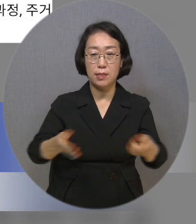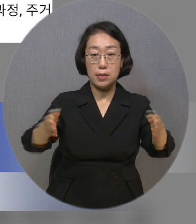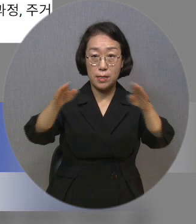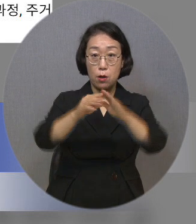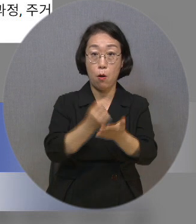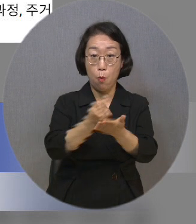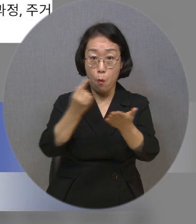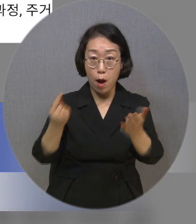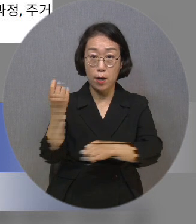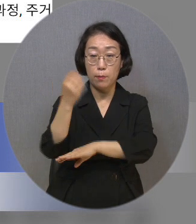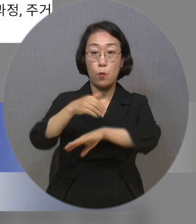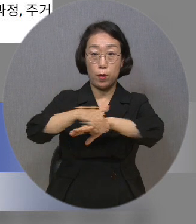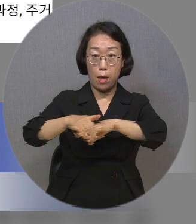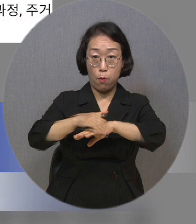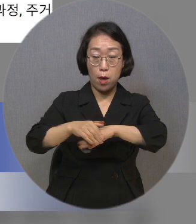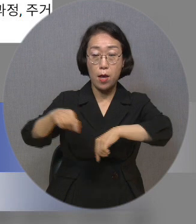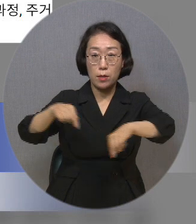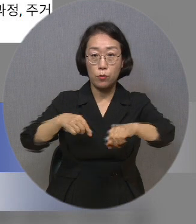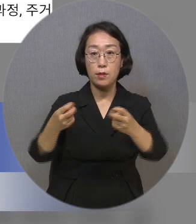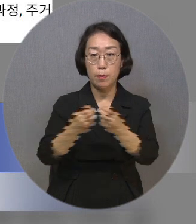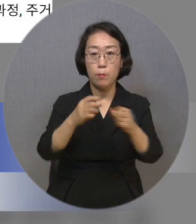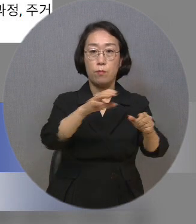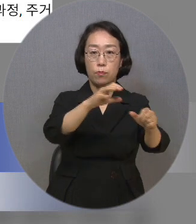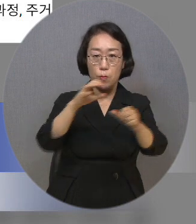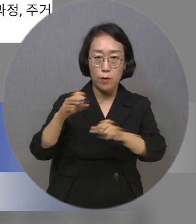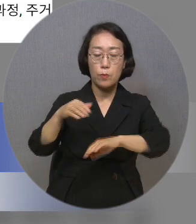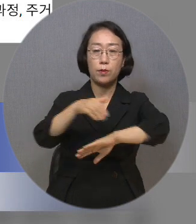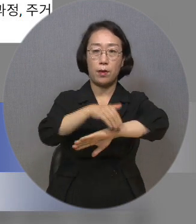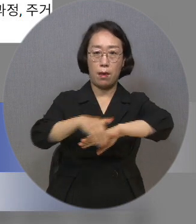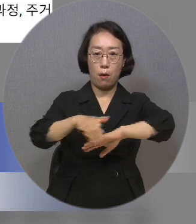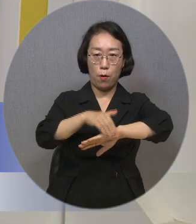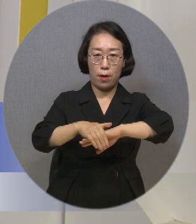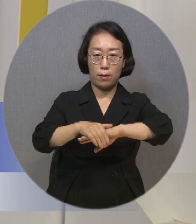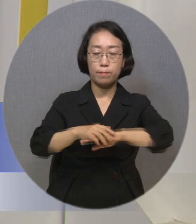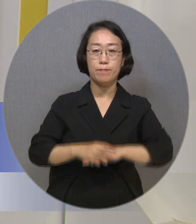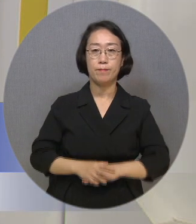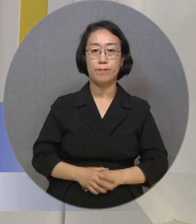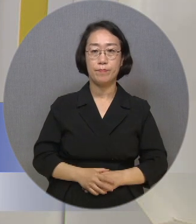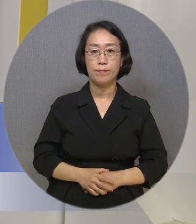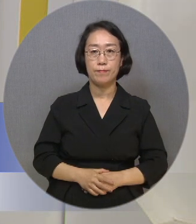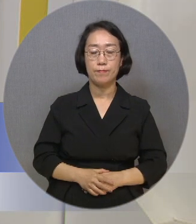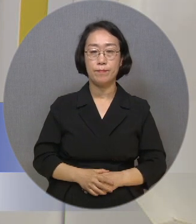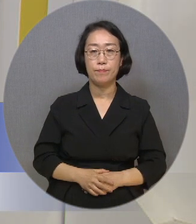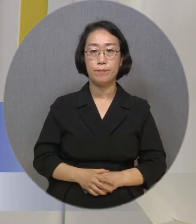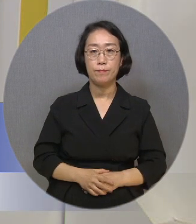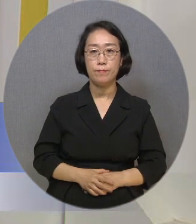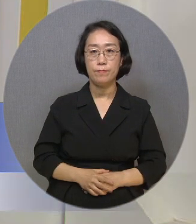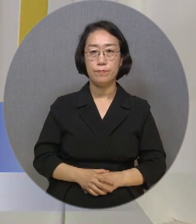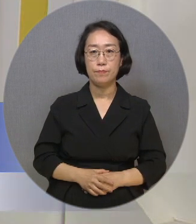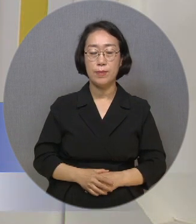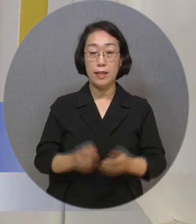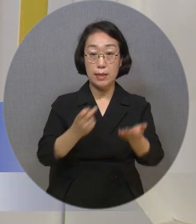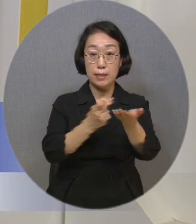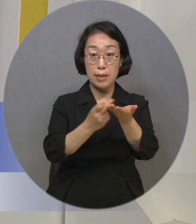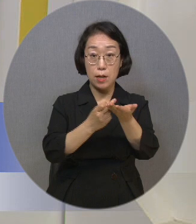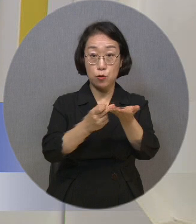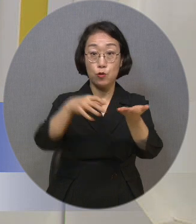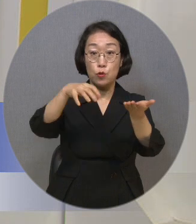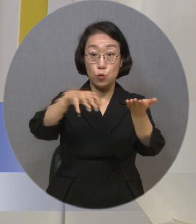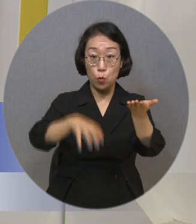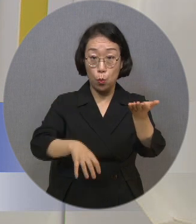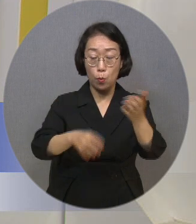탈시설화 기본계획 정책자료로 활용할 계획입니다. 다음 뉴스입니다.